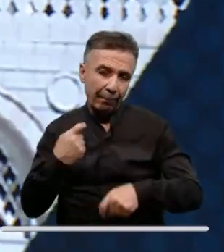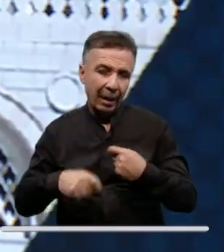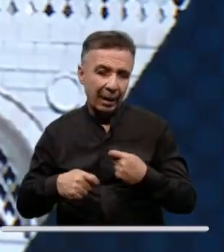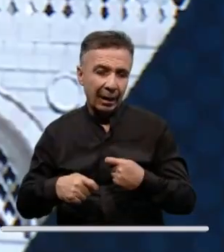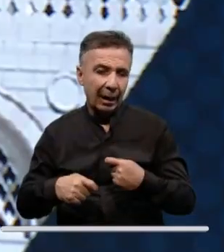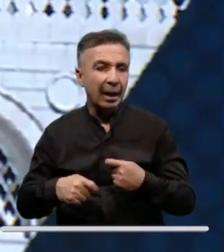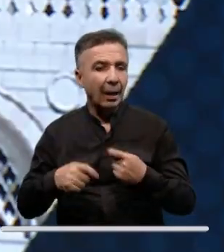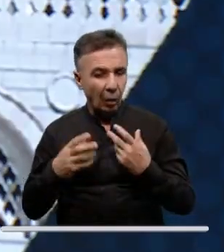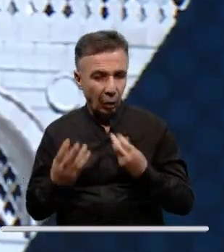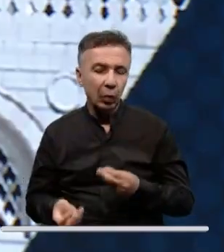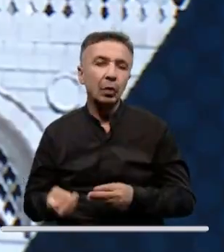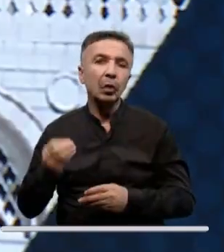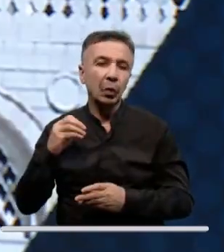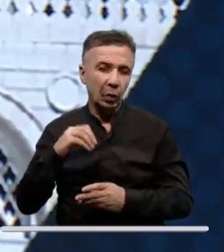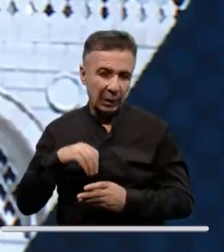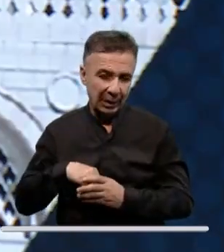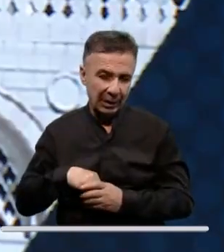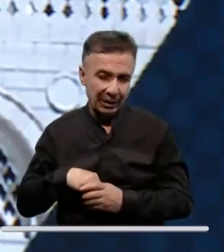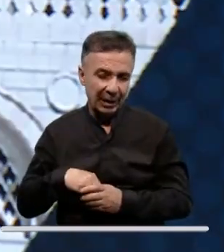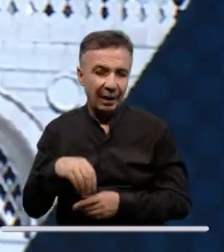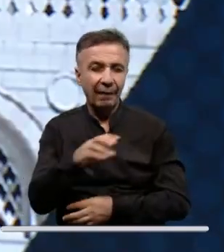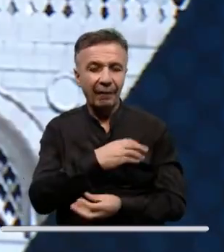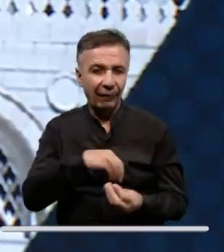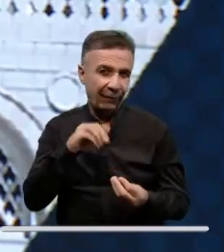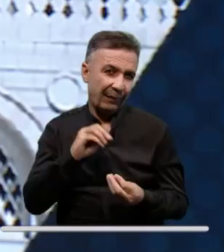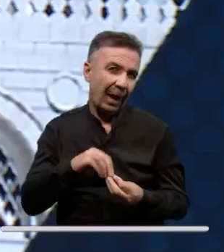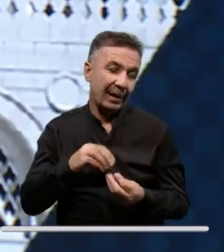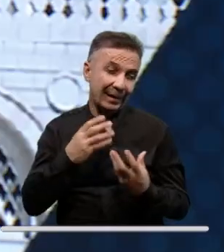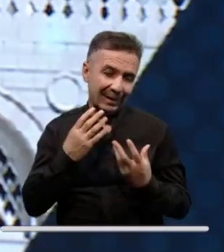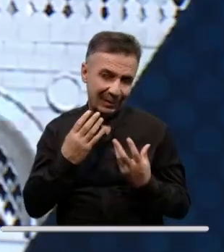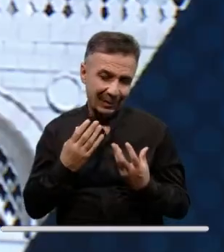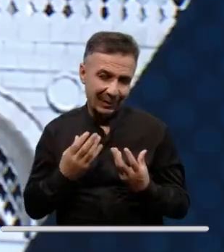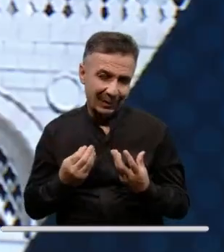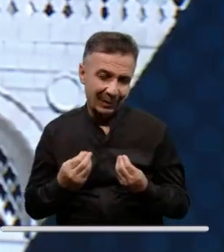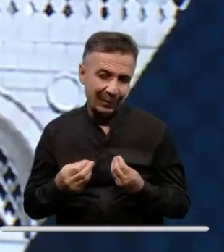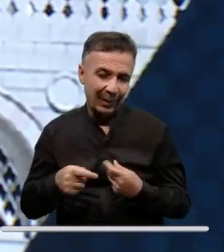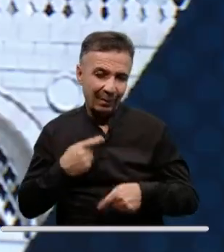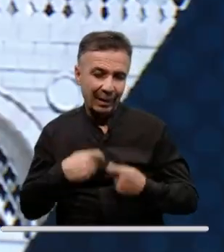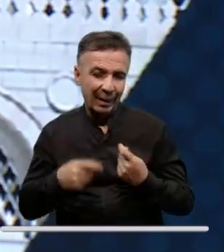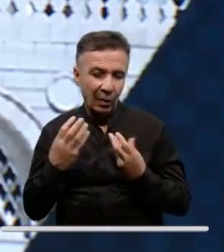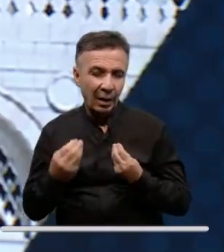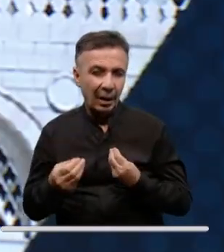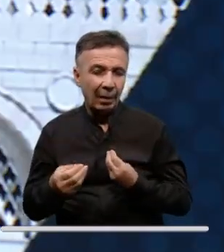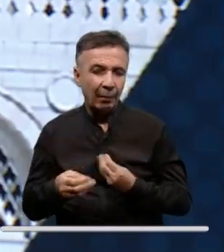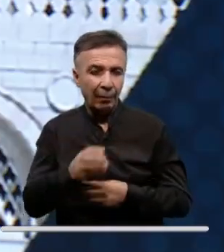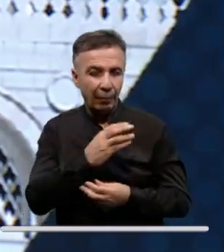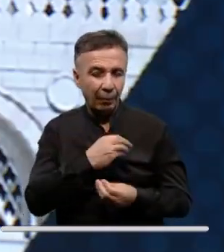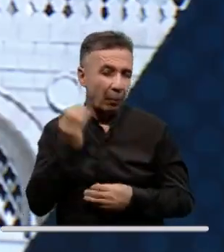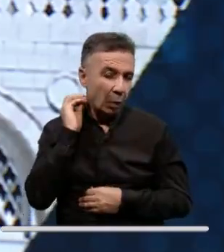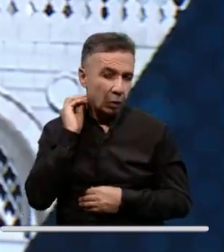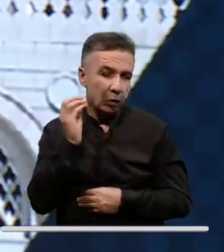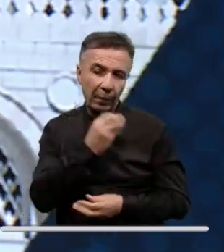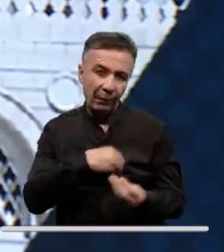Bankayla yaptığınız için bankaya olan borcunuzu eee bir faiz oranı karşılığında